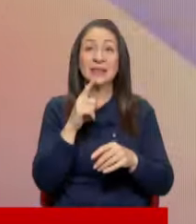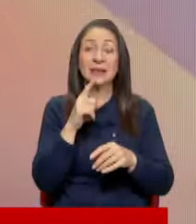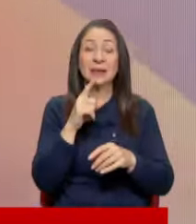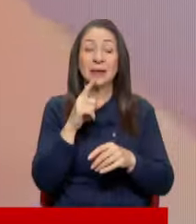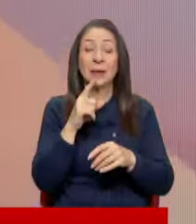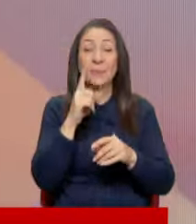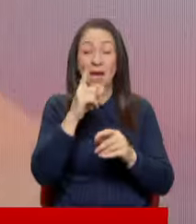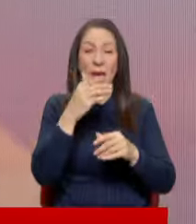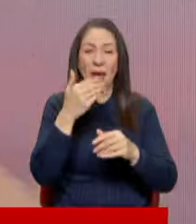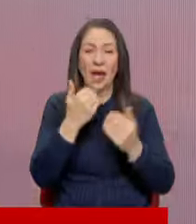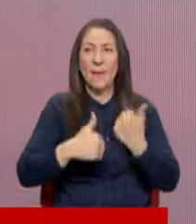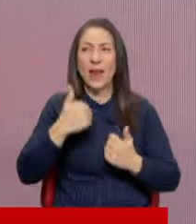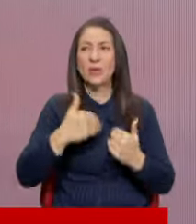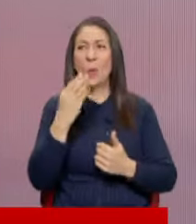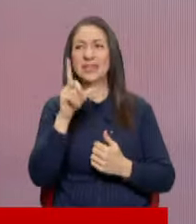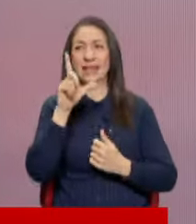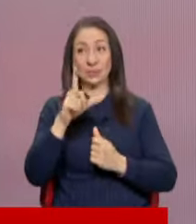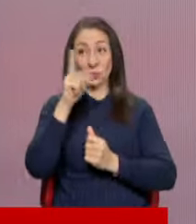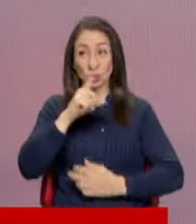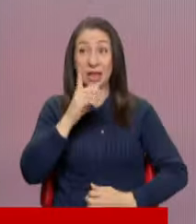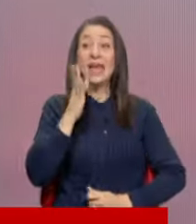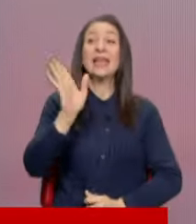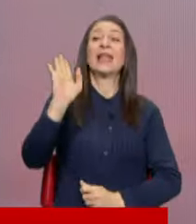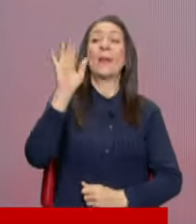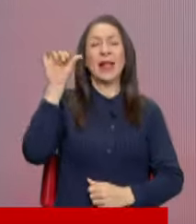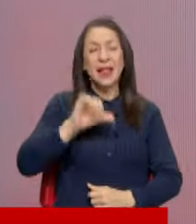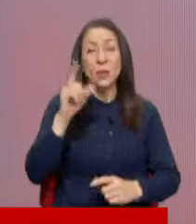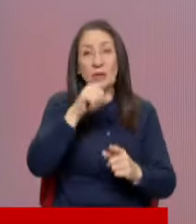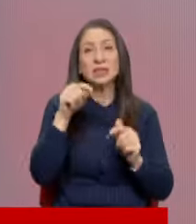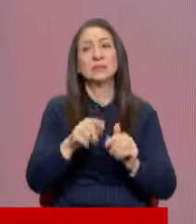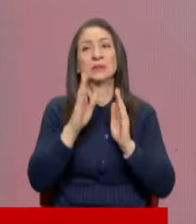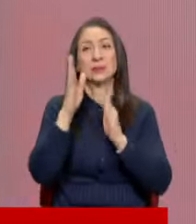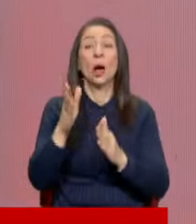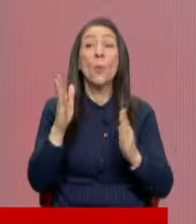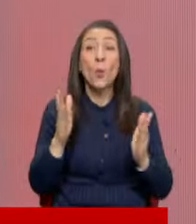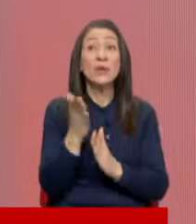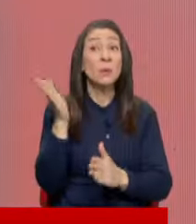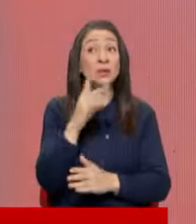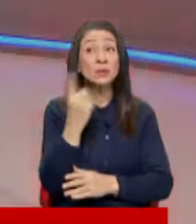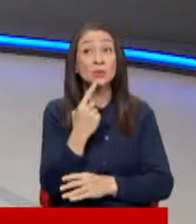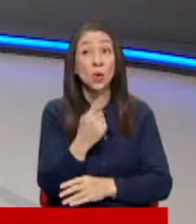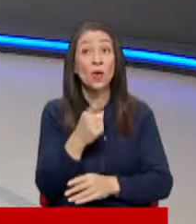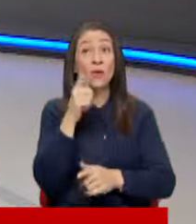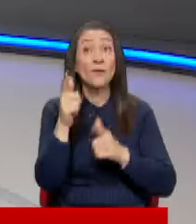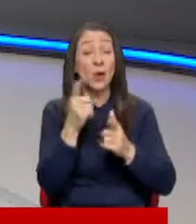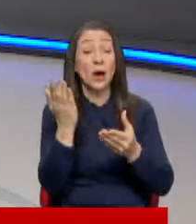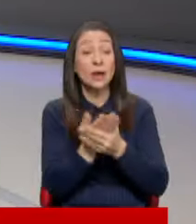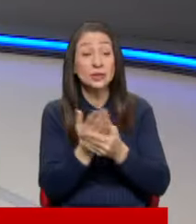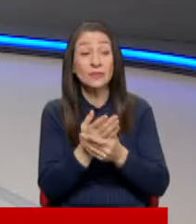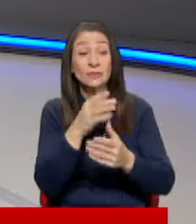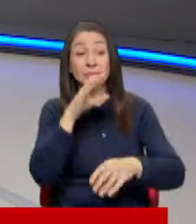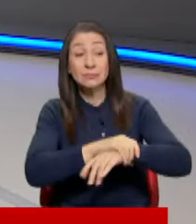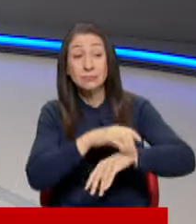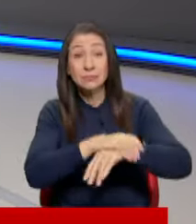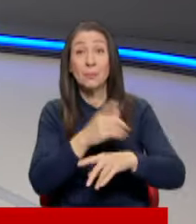bir operasyon olduğu sebebiyle gidemediğini söylemişti ama muhalefet başka şey söylüyor görüntüler arşiv başka bir